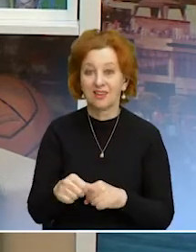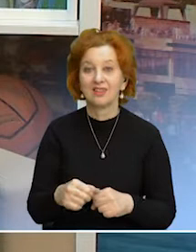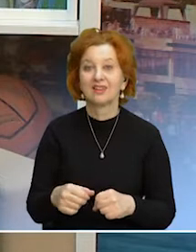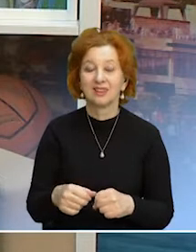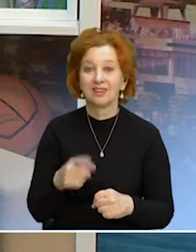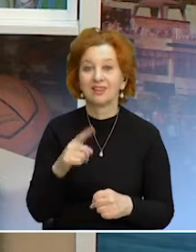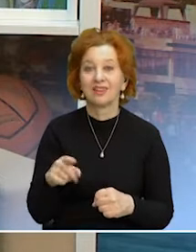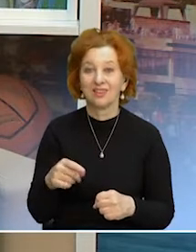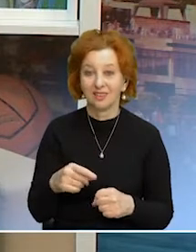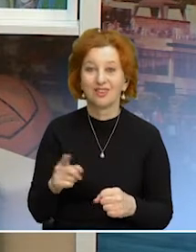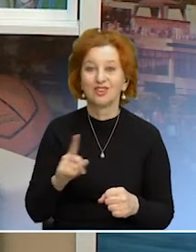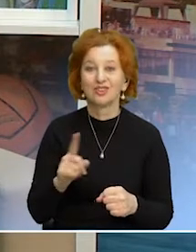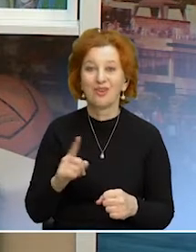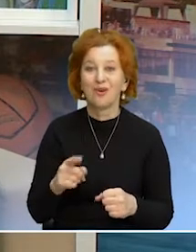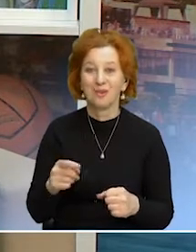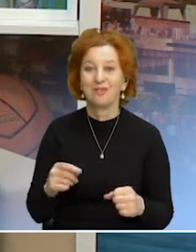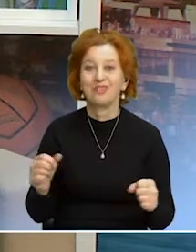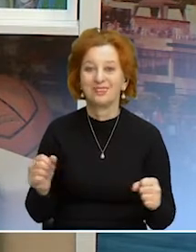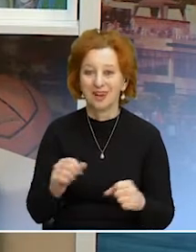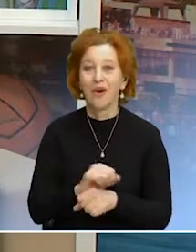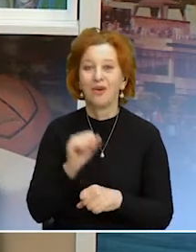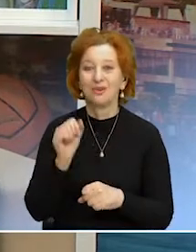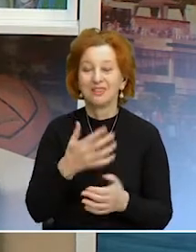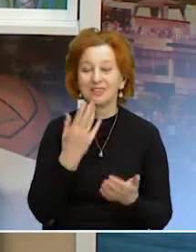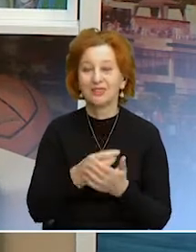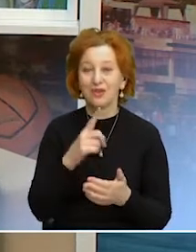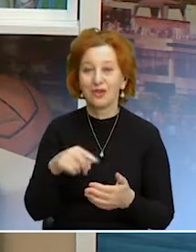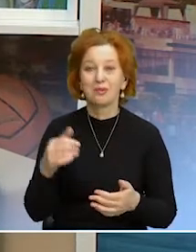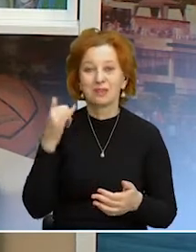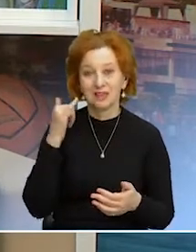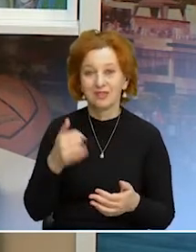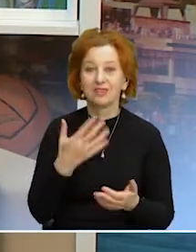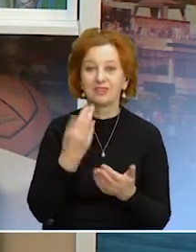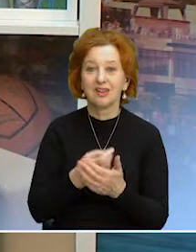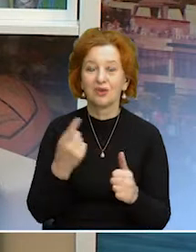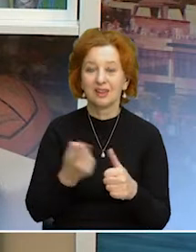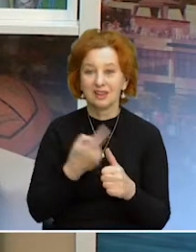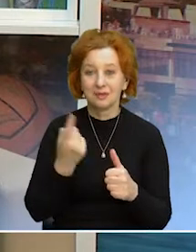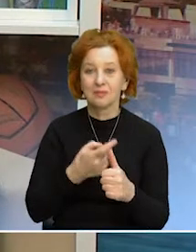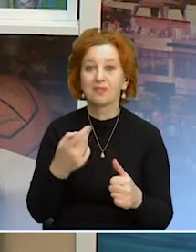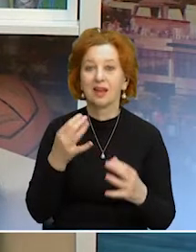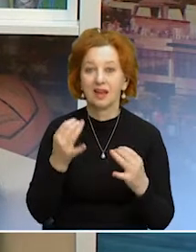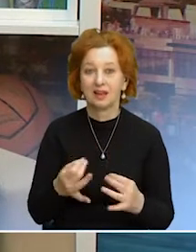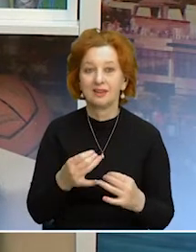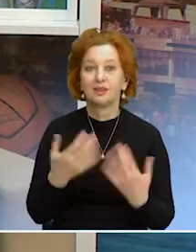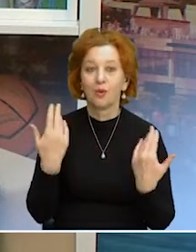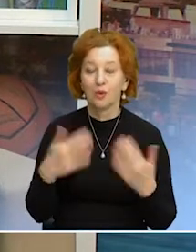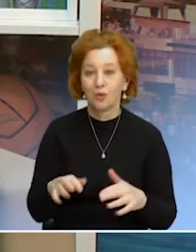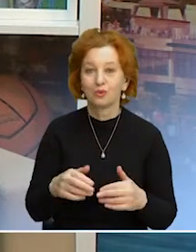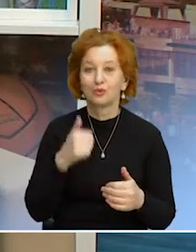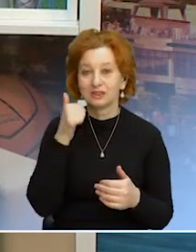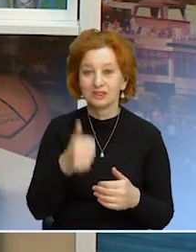оставить. Да, оставить. Я хотел сказать, что это все пройдет во дворце спорта. Оставить свой номер телефона, оставить свое имя, ну, сказать, как вас зовут, соответственно. И